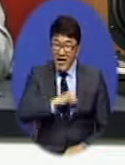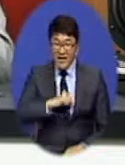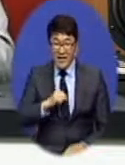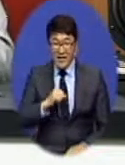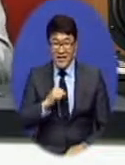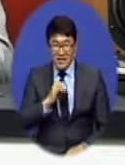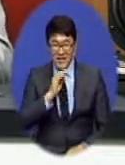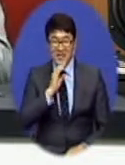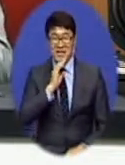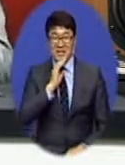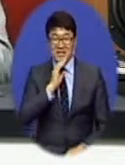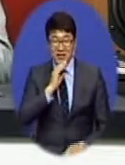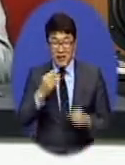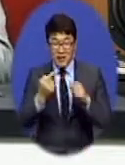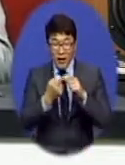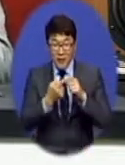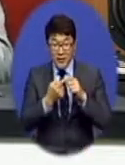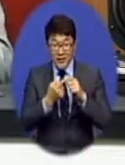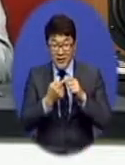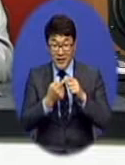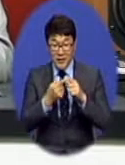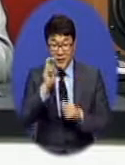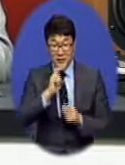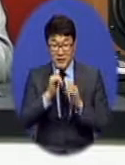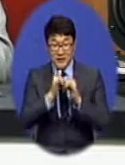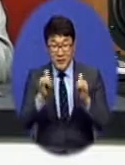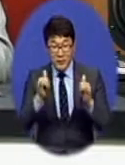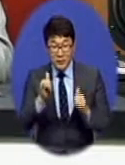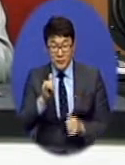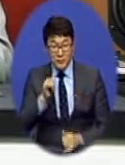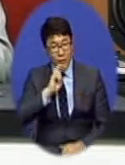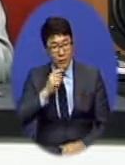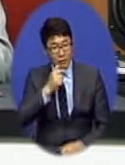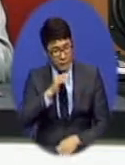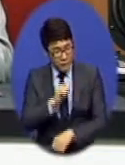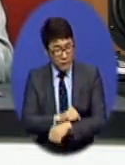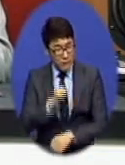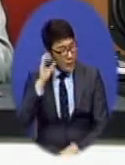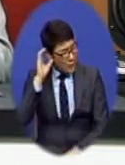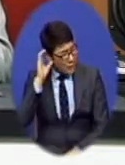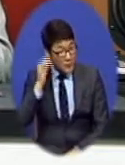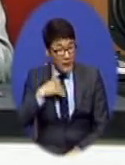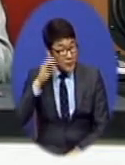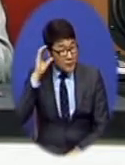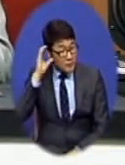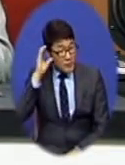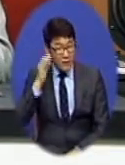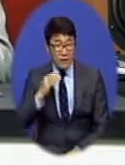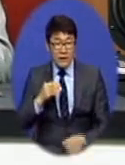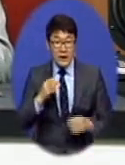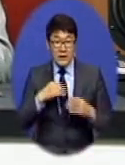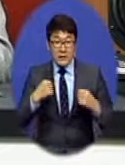공통점을 찾으셨네요. 첫 번째 참가자의 노래 너무 잘 들었어요. 근데 제가 들어보니까 기운이